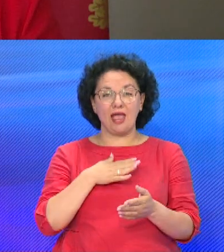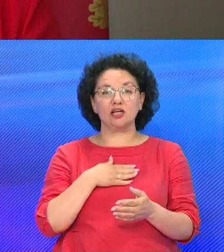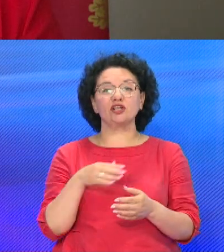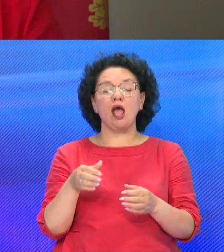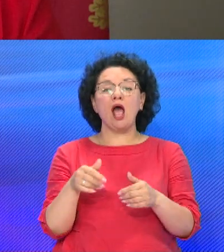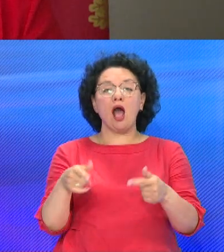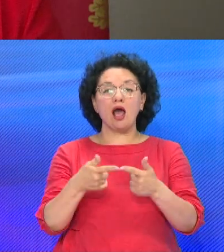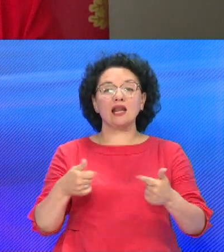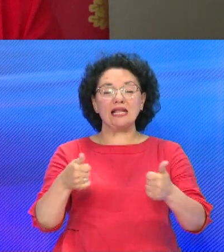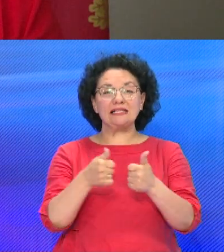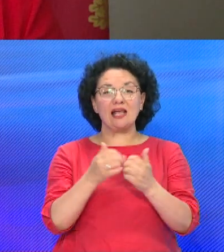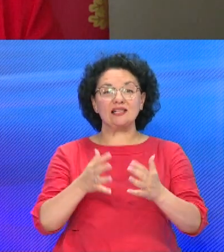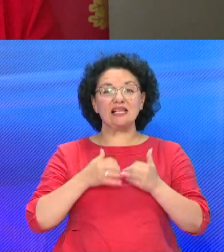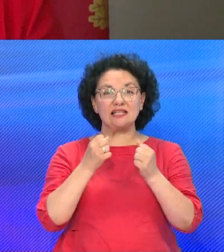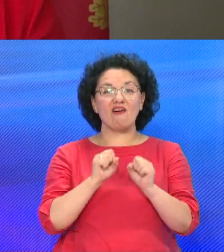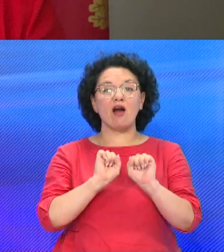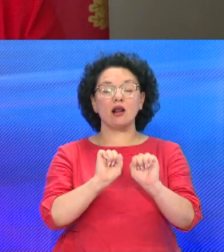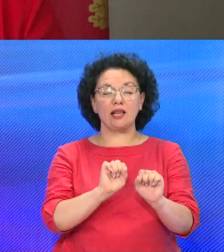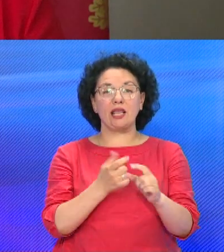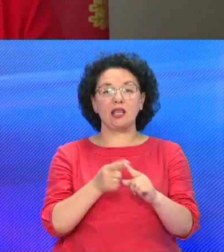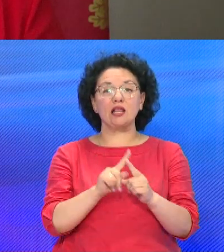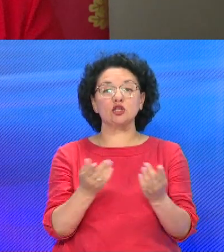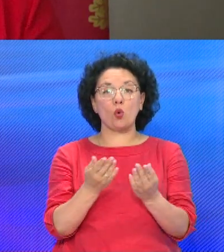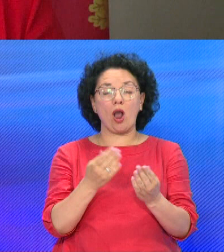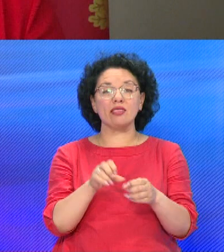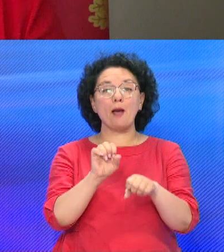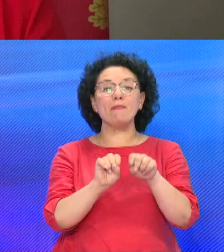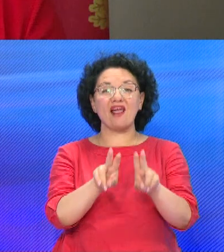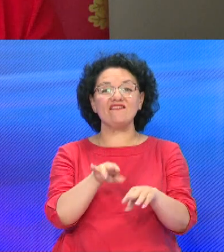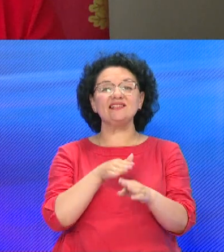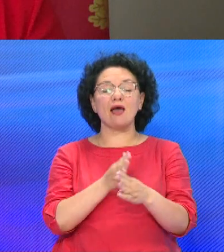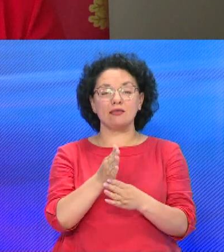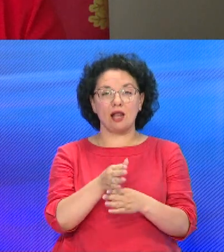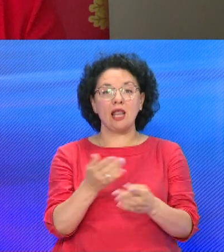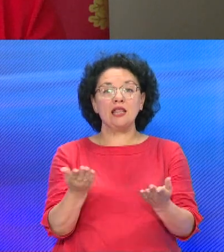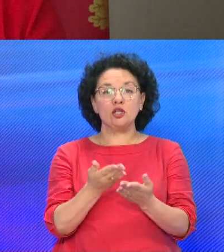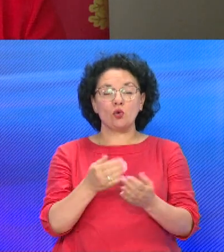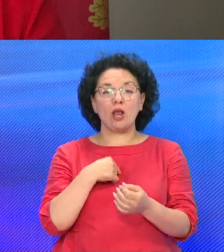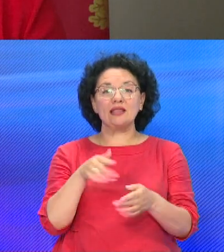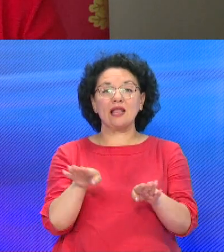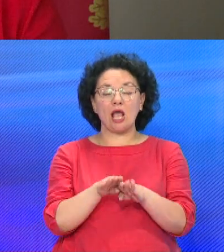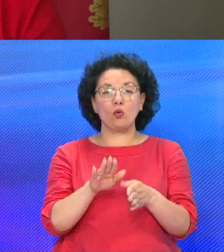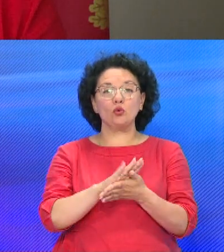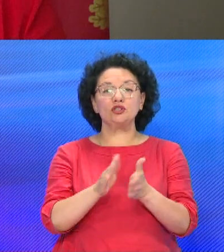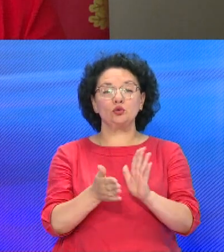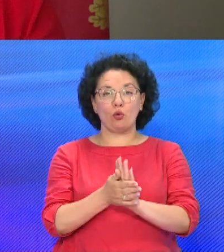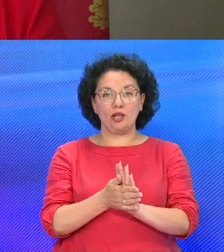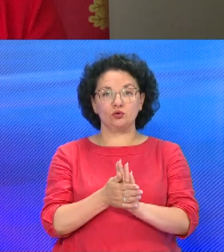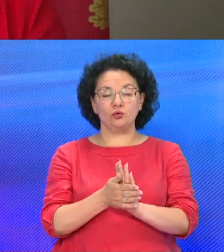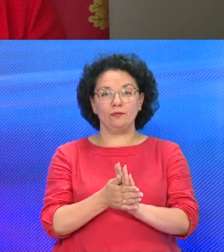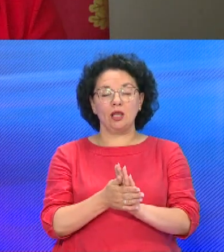мобильна, насколько она действительно профессионально выстроила ту ситуацию, именно сложившуюся после ковидной